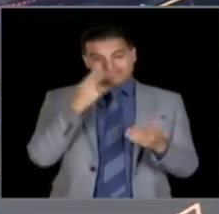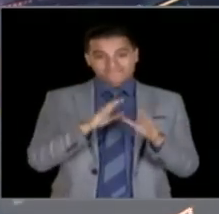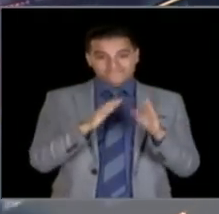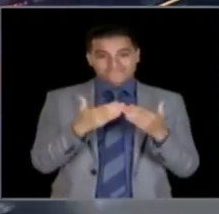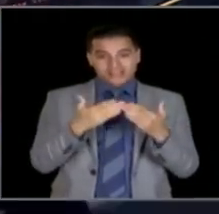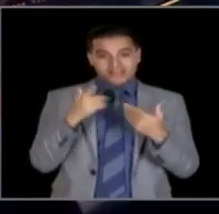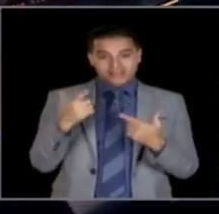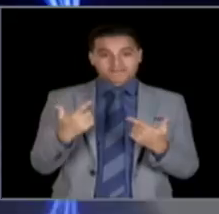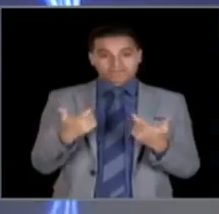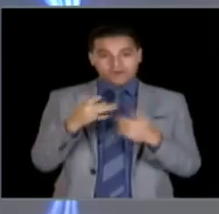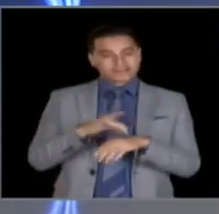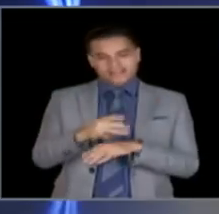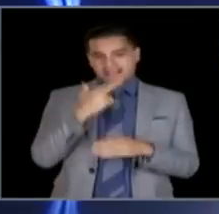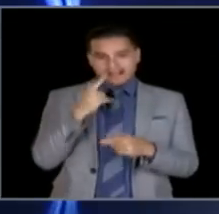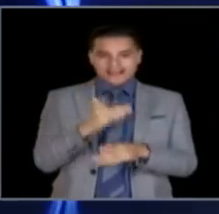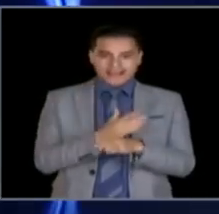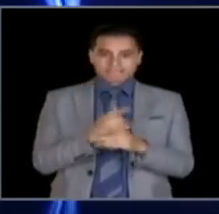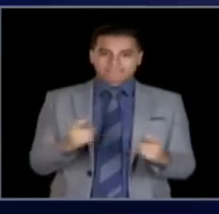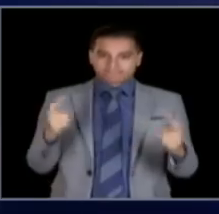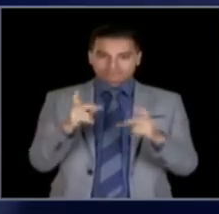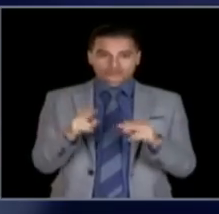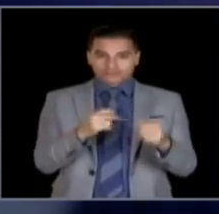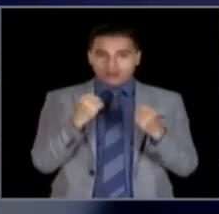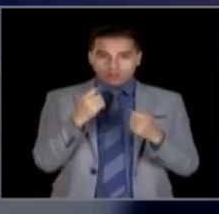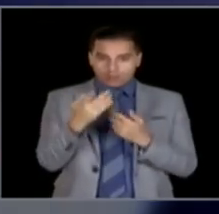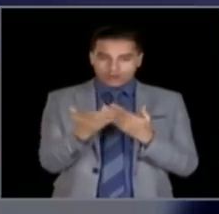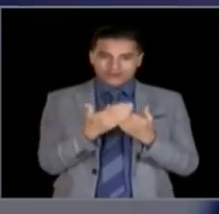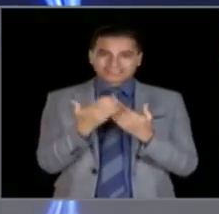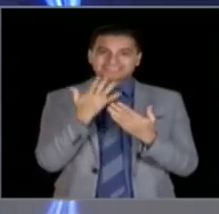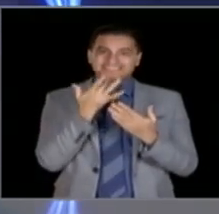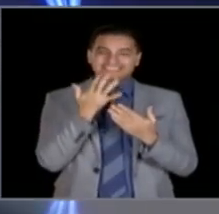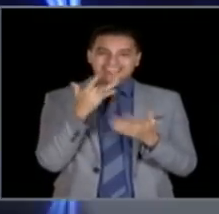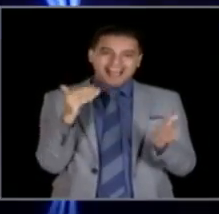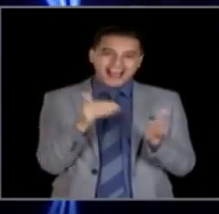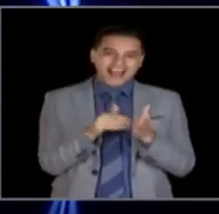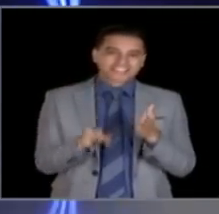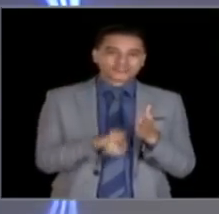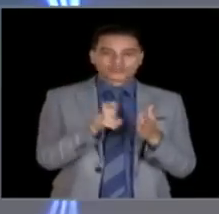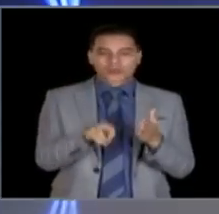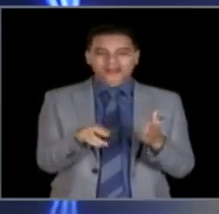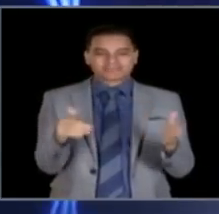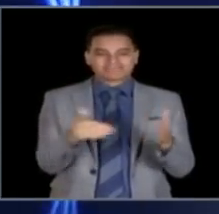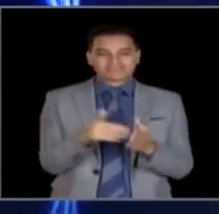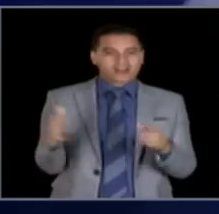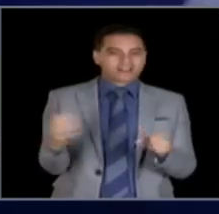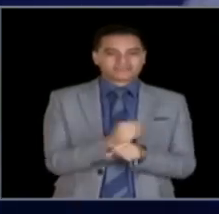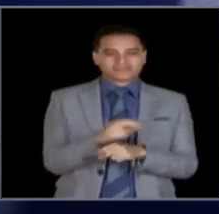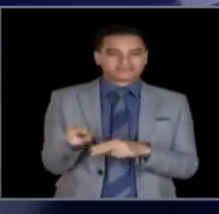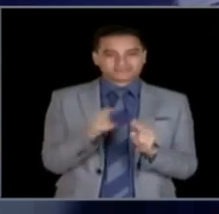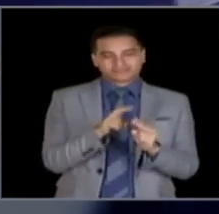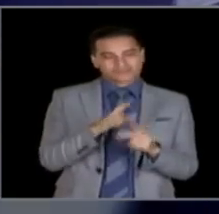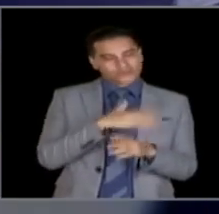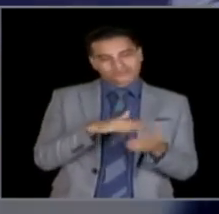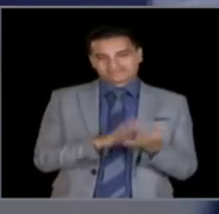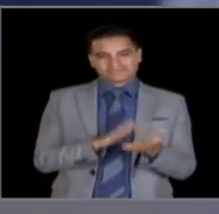فايتر هارد لك، لعبتوا موسم قوي، كنتوا قريبين في آخر سؤال للإجابة. نحيي